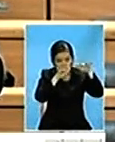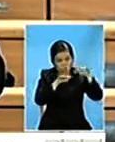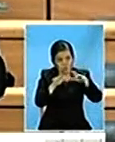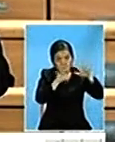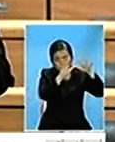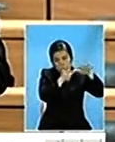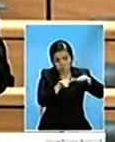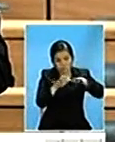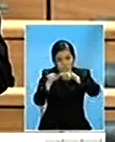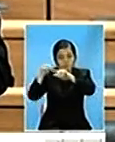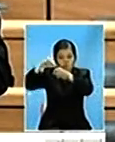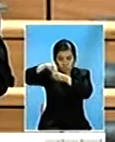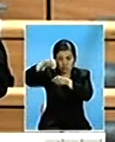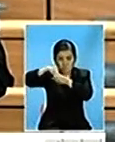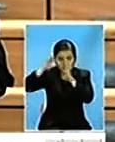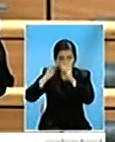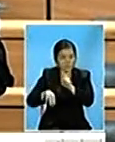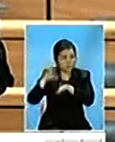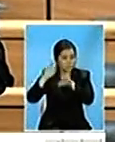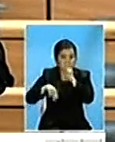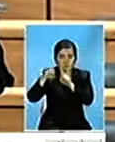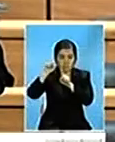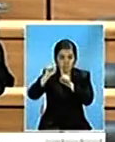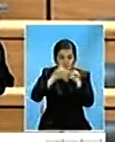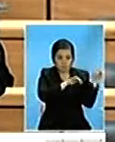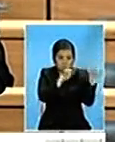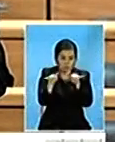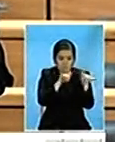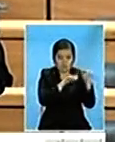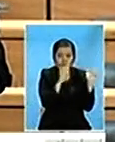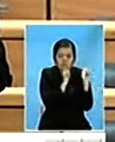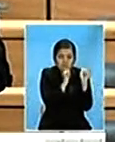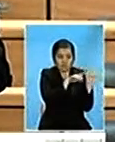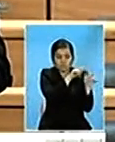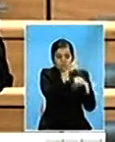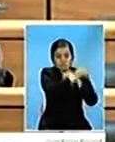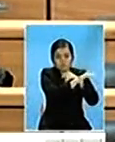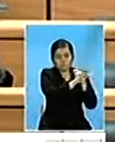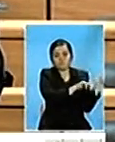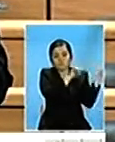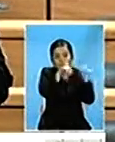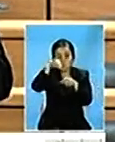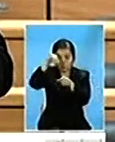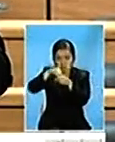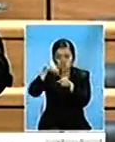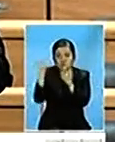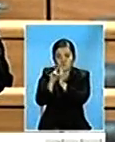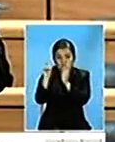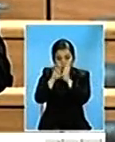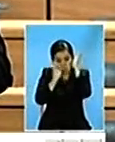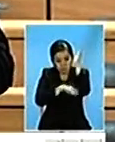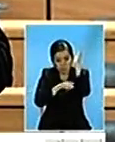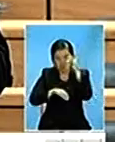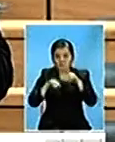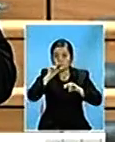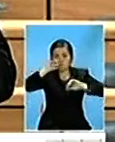ในไซบีเรียมาอยู่เป็นแสนตัวเป็นพันกว่าเป็นร้อยกว่าชนิดเป็นที่พักสุดท้ายของนก